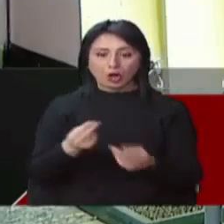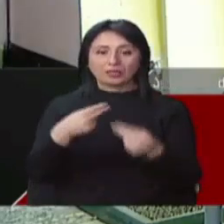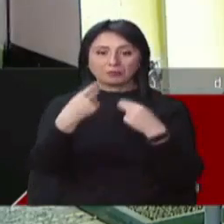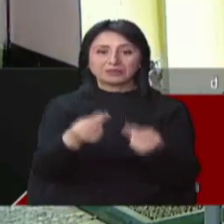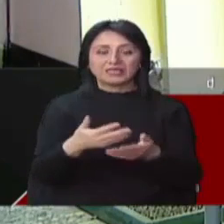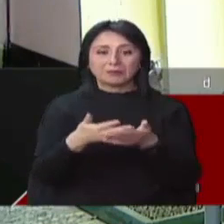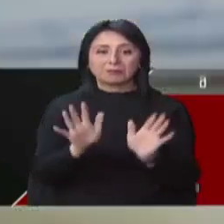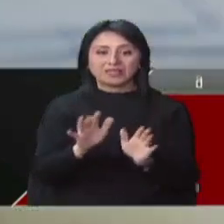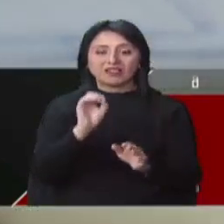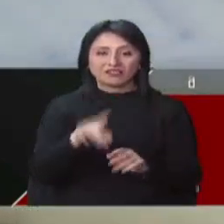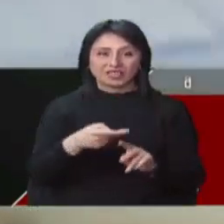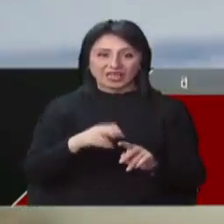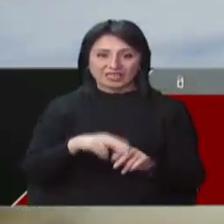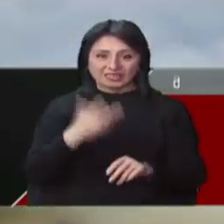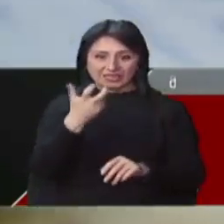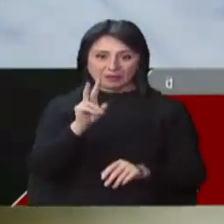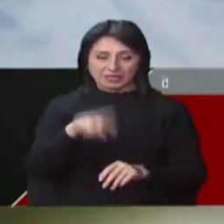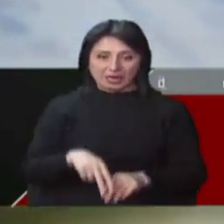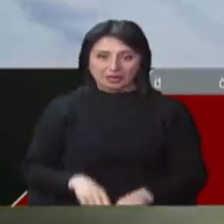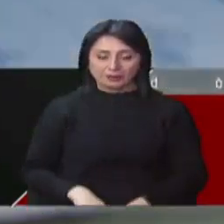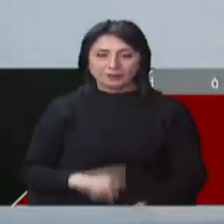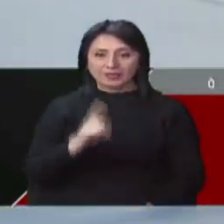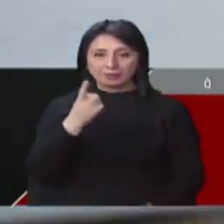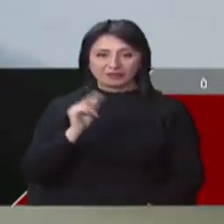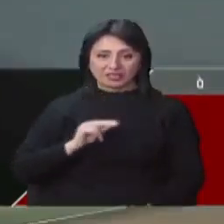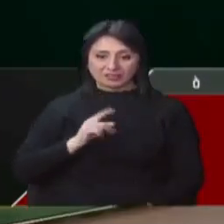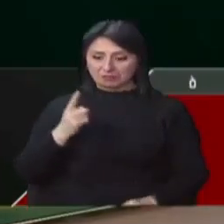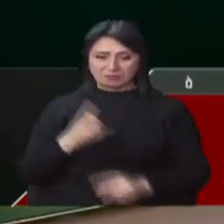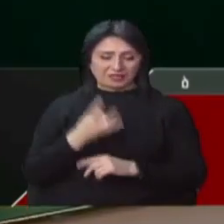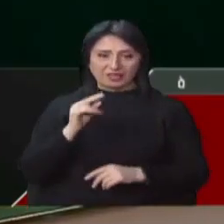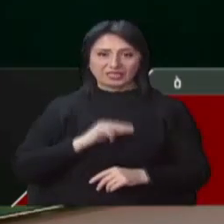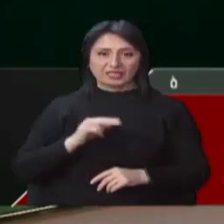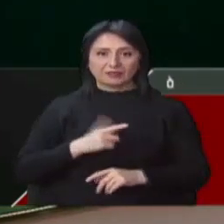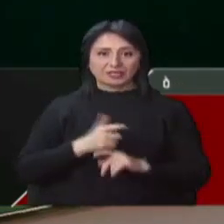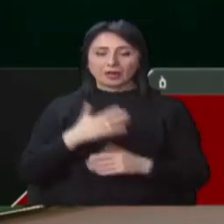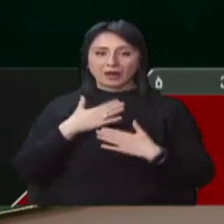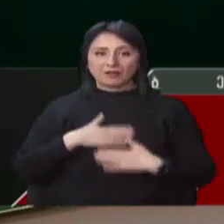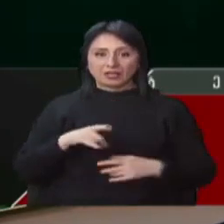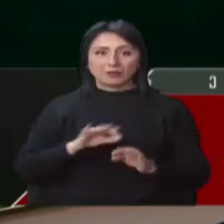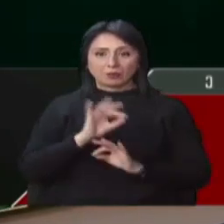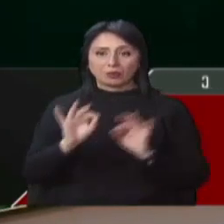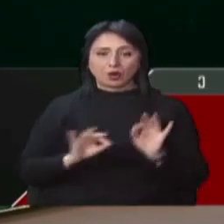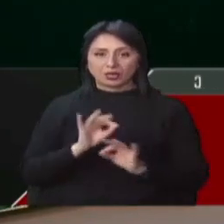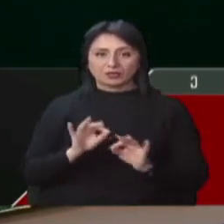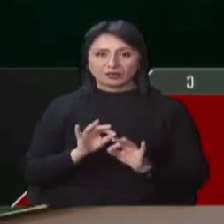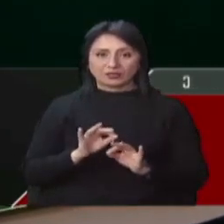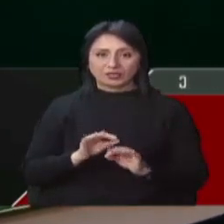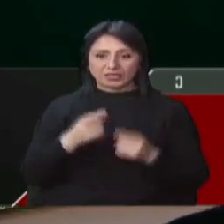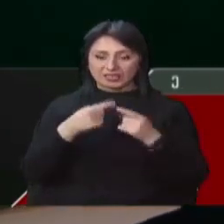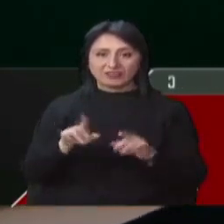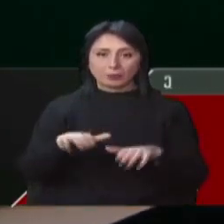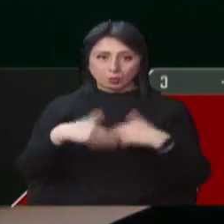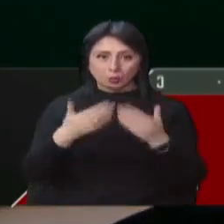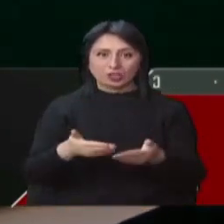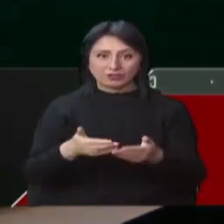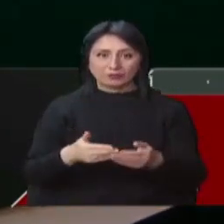მისცათ მეტი, ვიდრე ეს 300 ლარია. პირველი სამსახურია, ძალიან კმაყოფილი ვარ ამ პროექტით. სხვებსაც